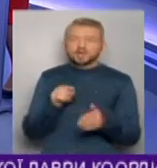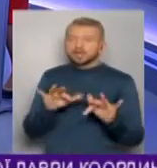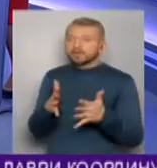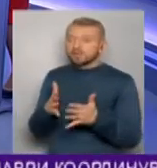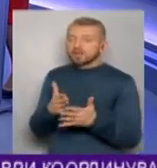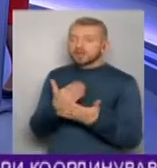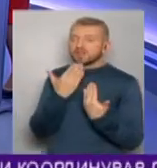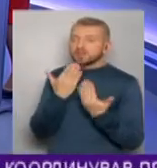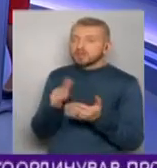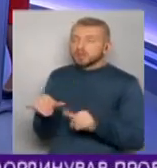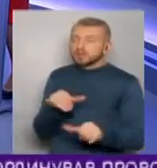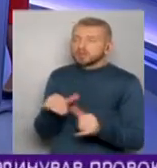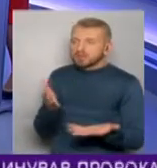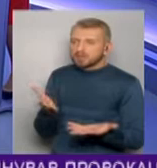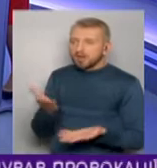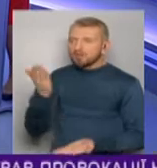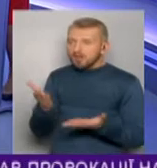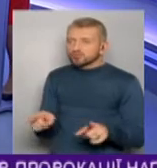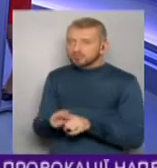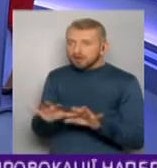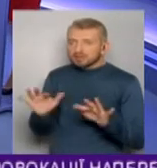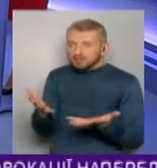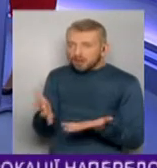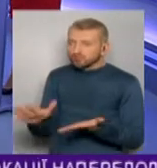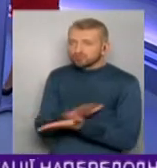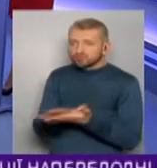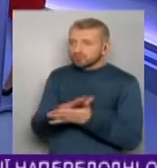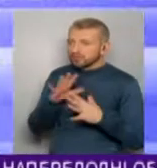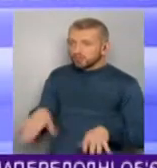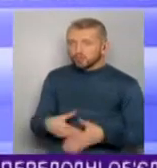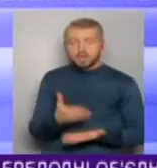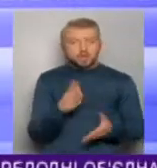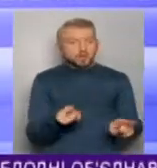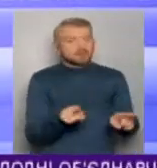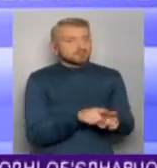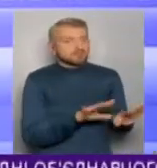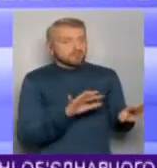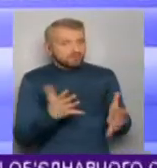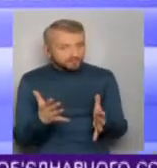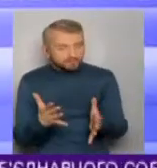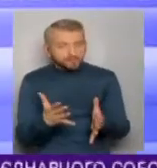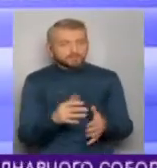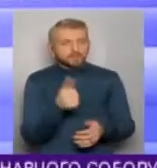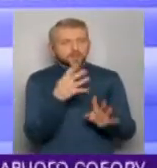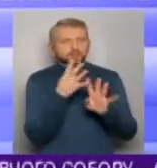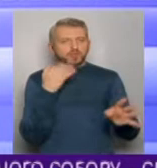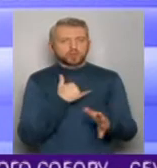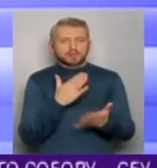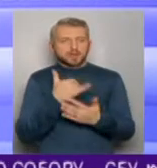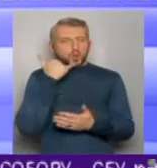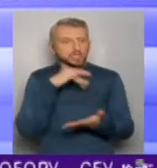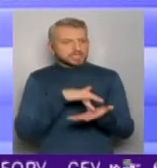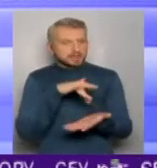можна громадянам звернутися, якщо все ж таки так сталося? Дивіться, якщо такі випадки сталися, в першу чергу у нас є скал-центр,